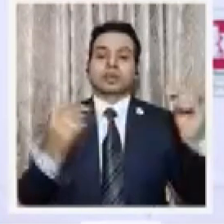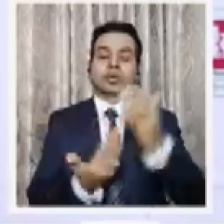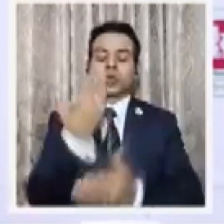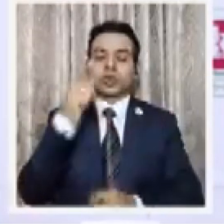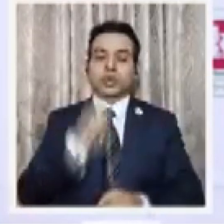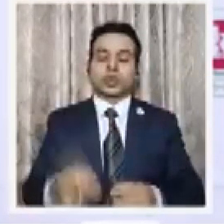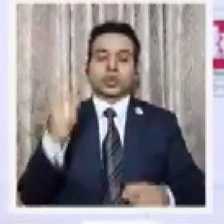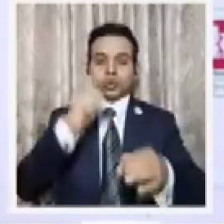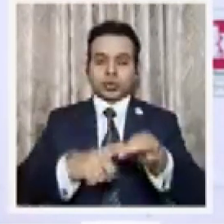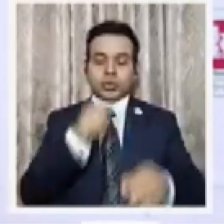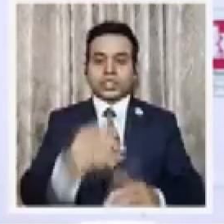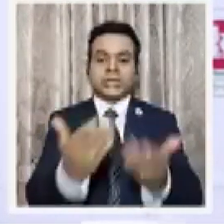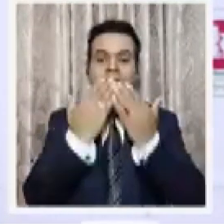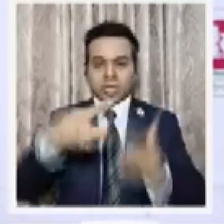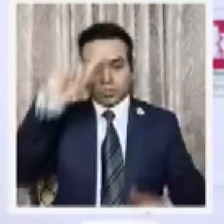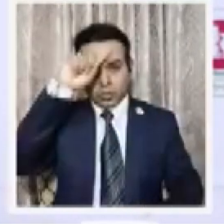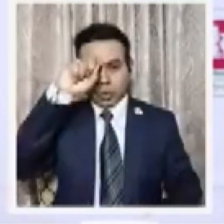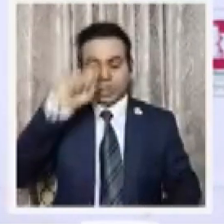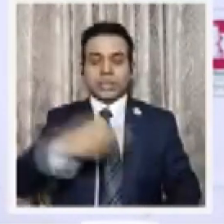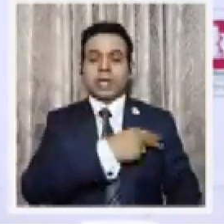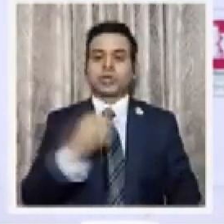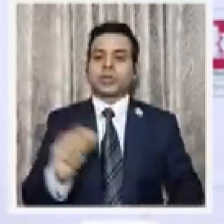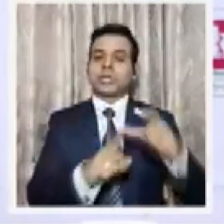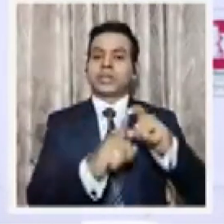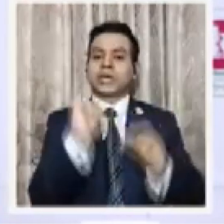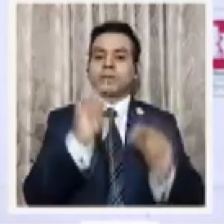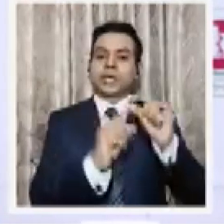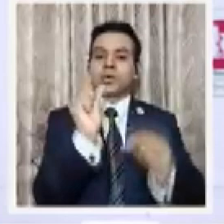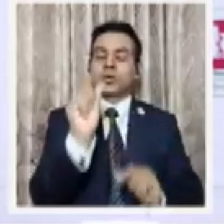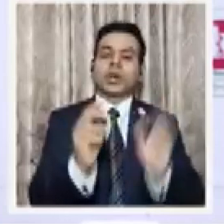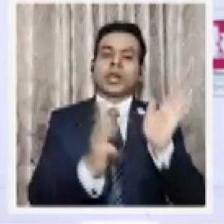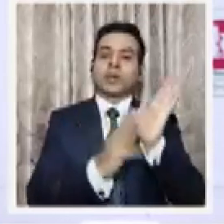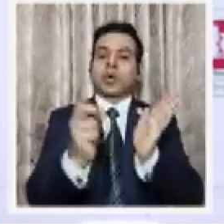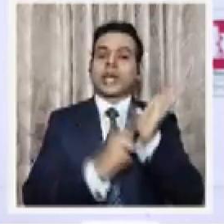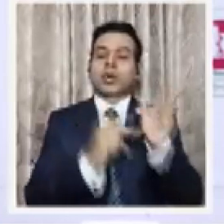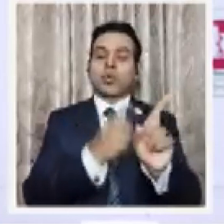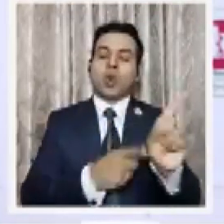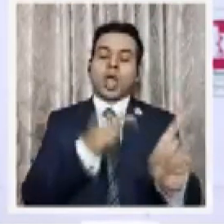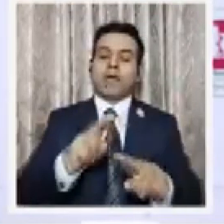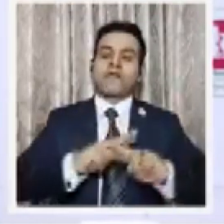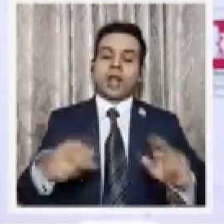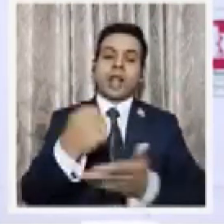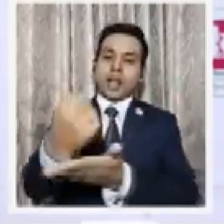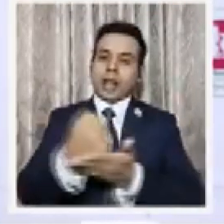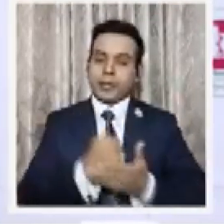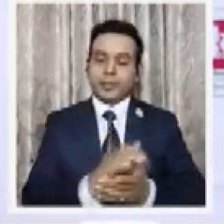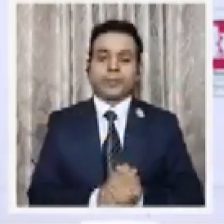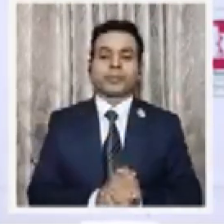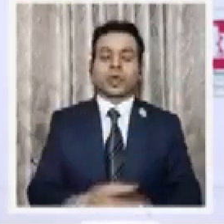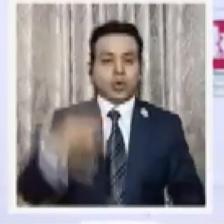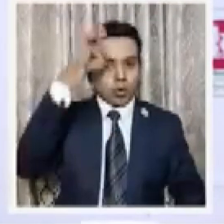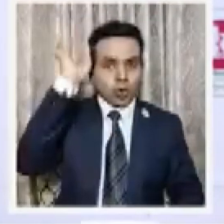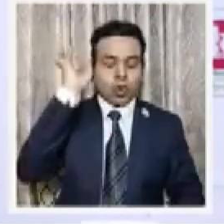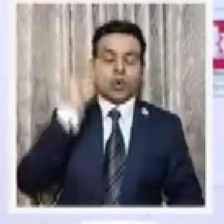মেশিন চাঁদপুর মেডিকেল কলেজে স্থাপিত হয়েছে, এবং সর্বাত্মক সহযোগিতা করেছেন মাননীয় মন্ত্রী, শিক্ষা মন্ত্রণালয়,